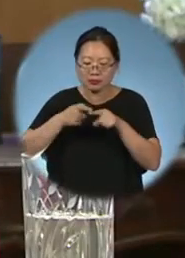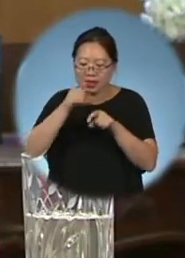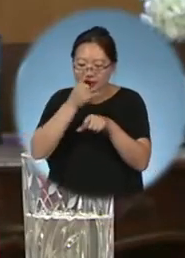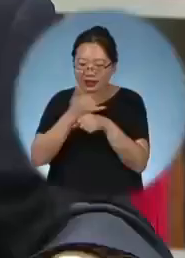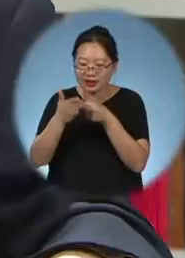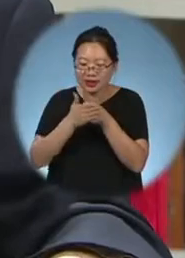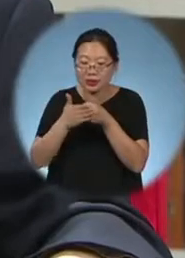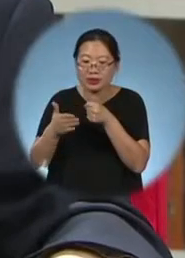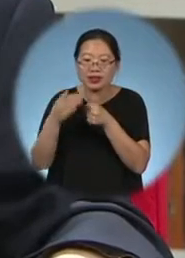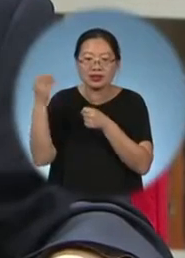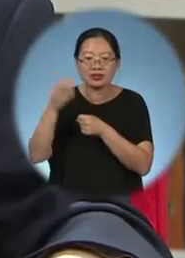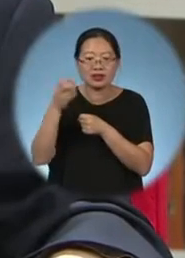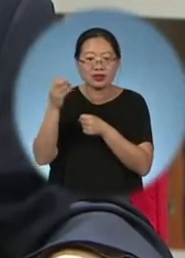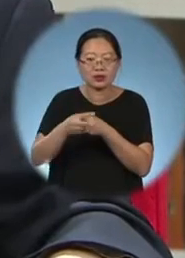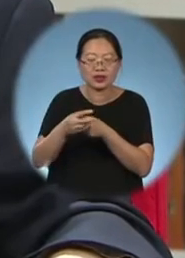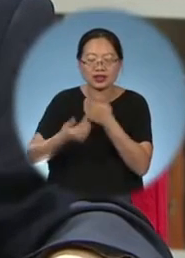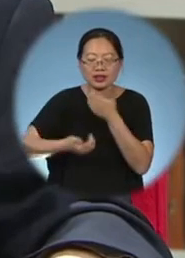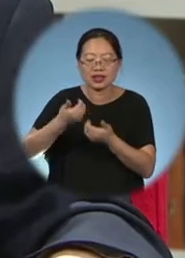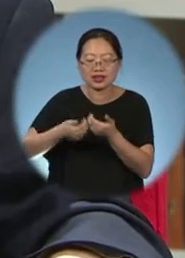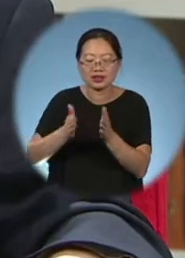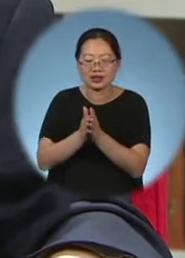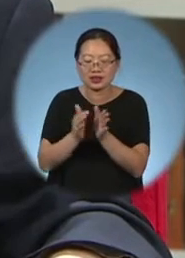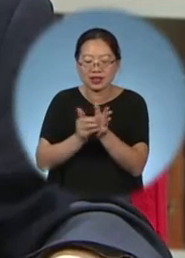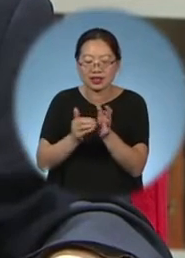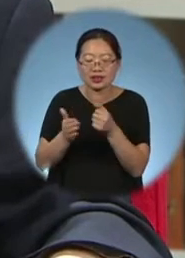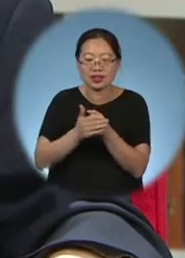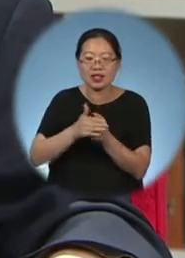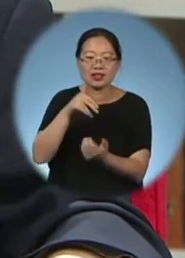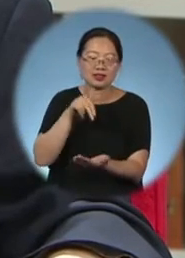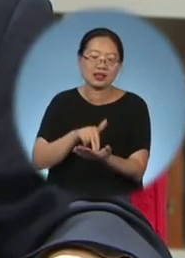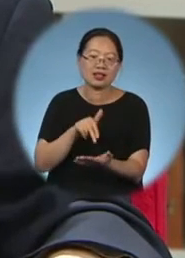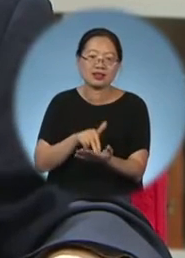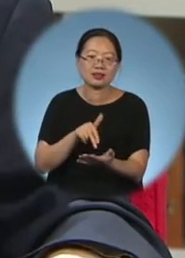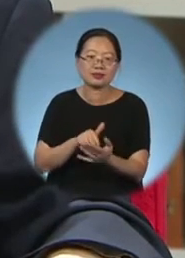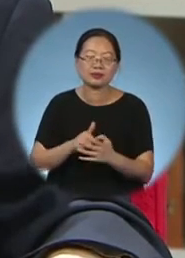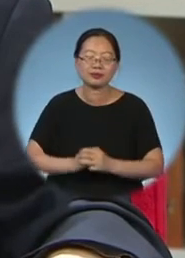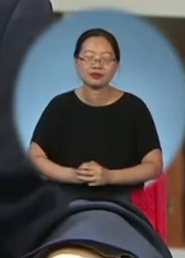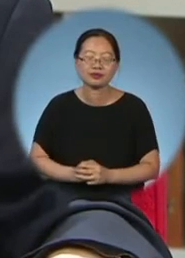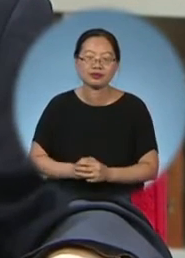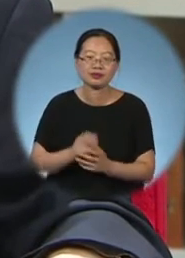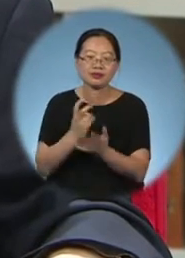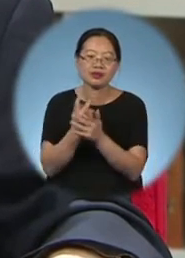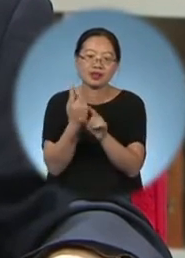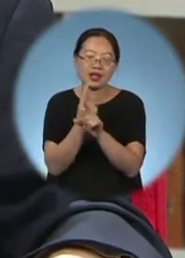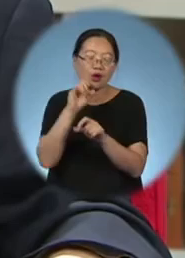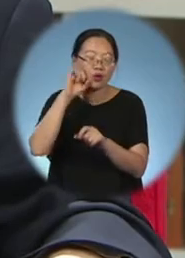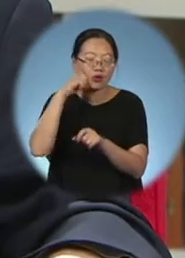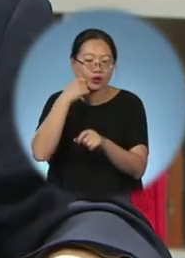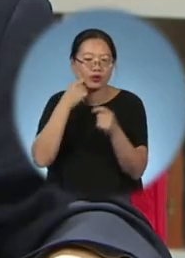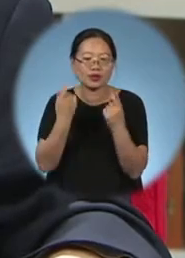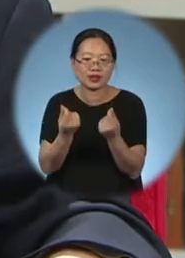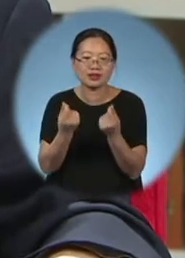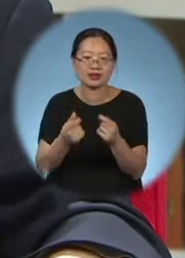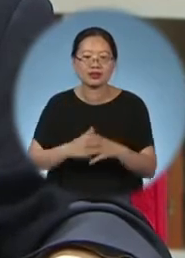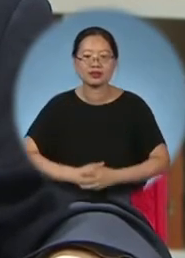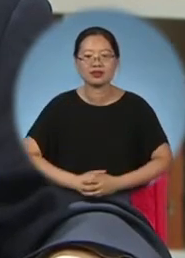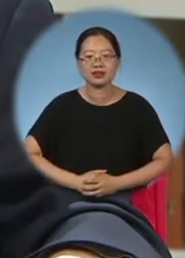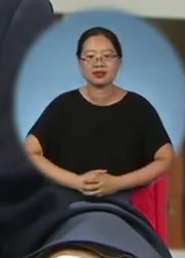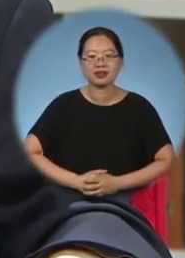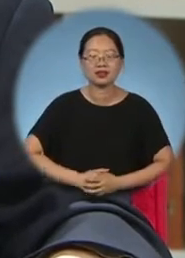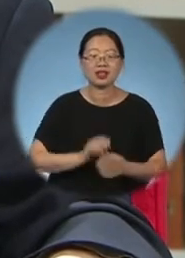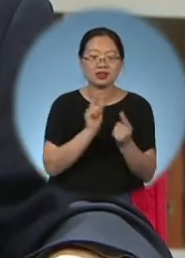보면은 그러면 자꾸 갈등이 되니까 그런 상황에서는 개헌이 어렵지 않겠는가 이런 생각이